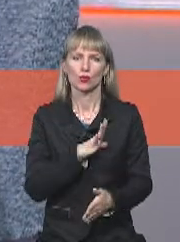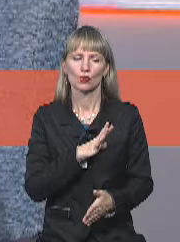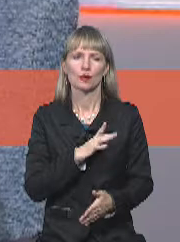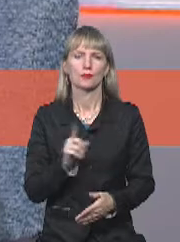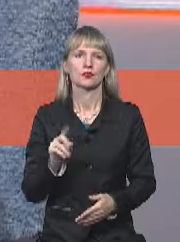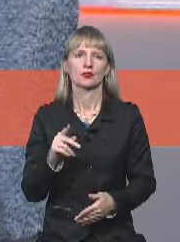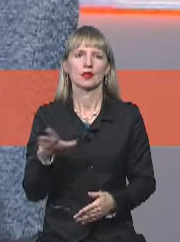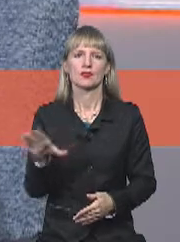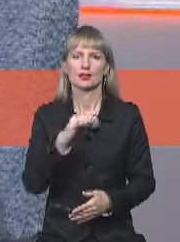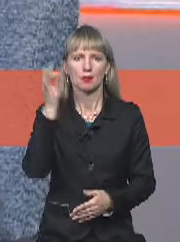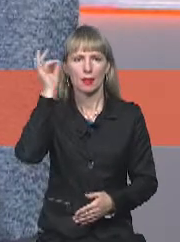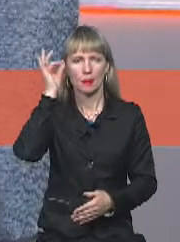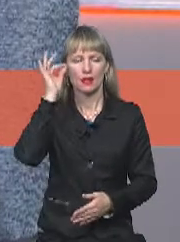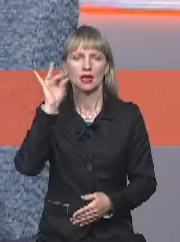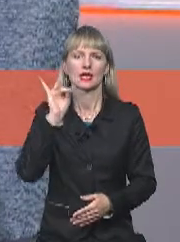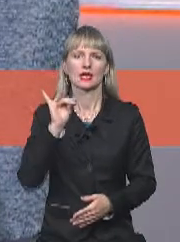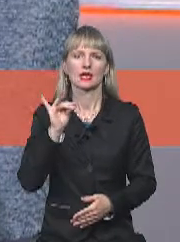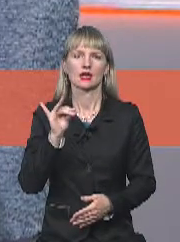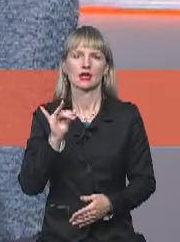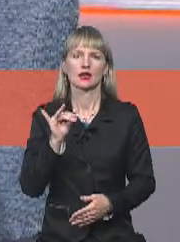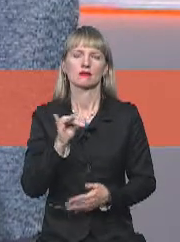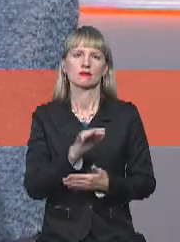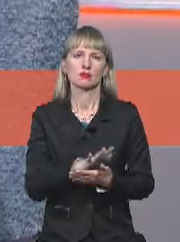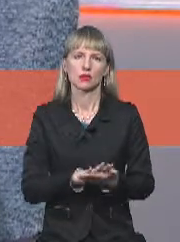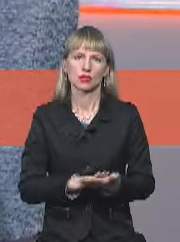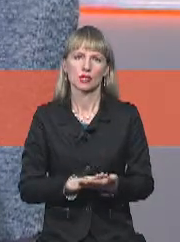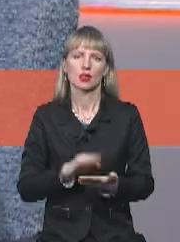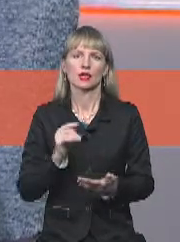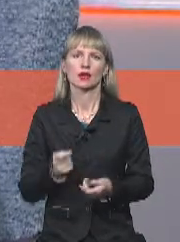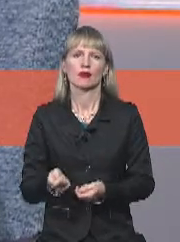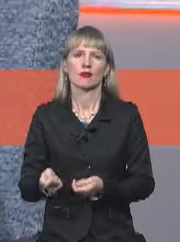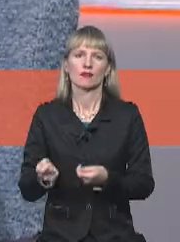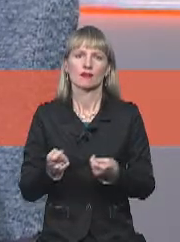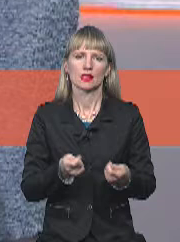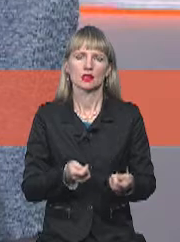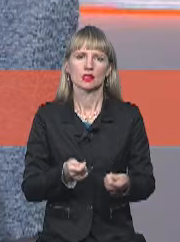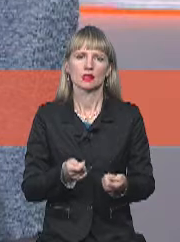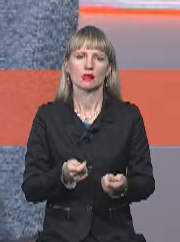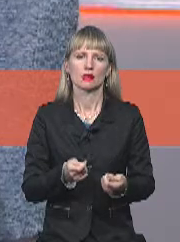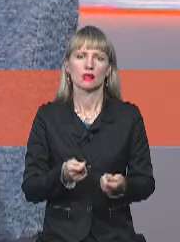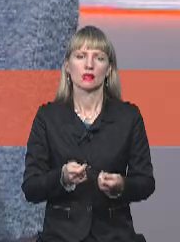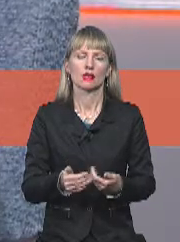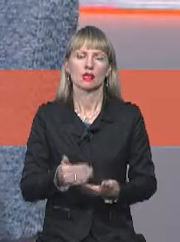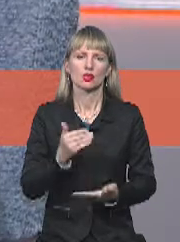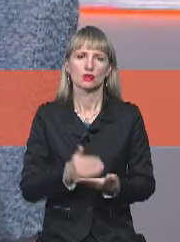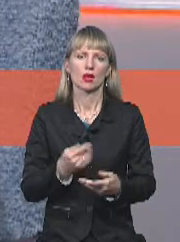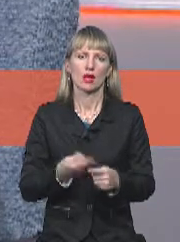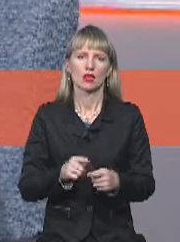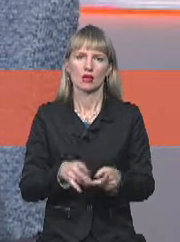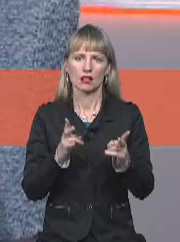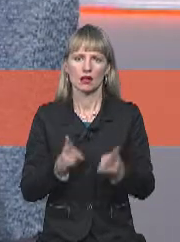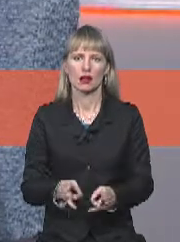щоб ми і пам'ятали, і спокутували, і виносили певні уроки з цієї